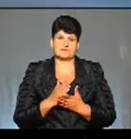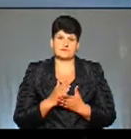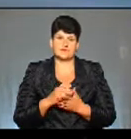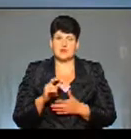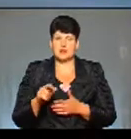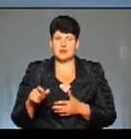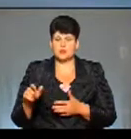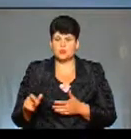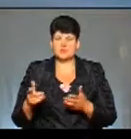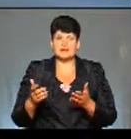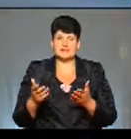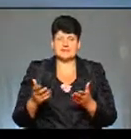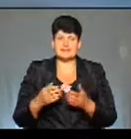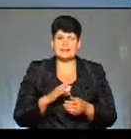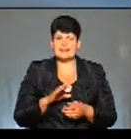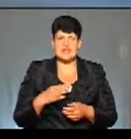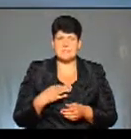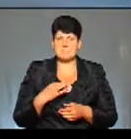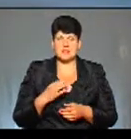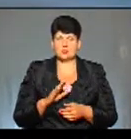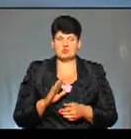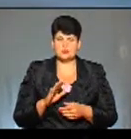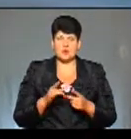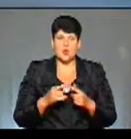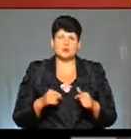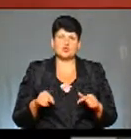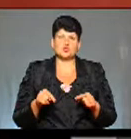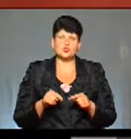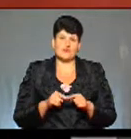люди, які є небайдужі і організували таку